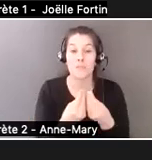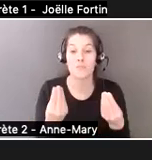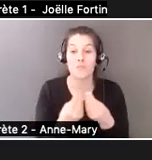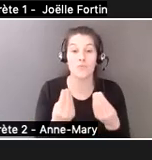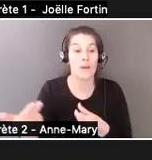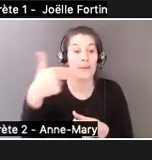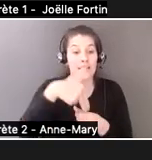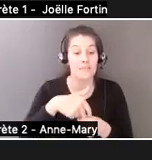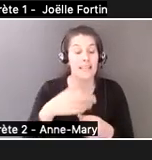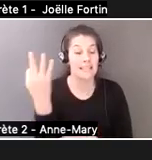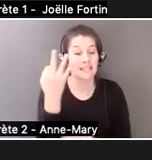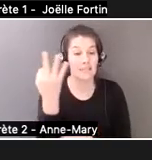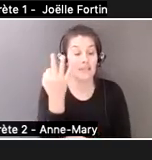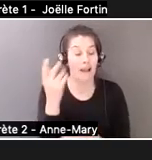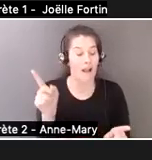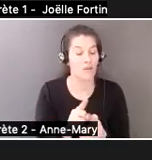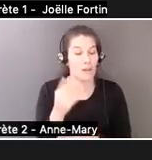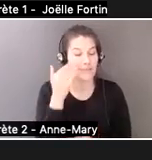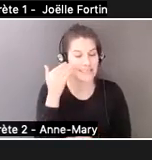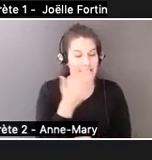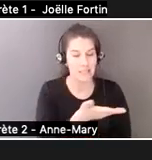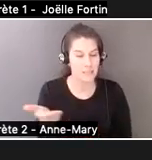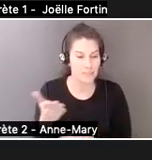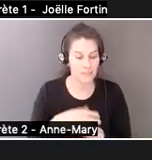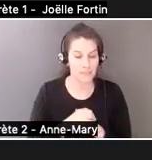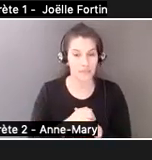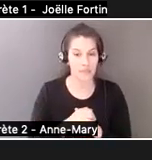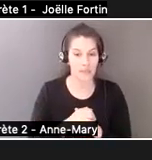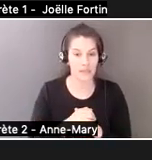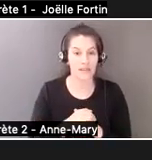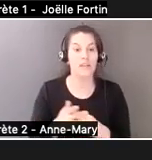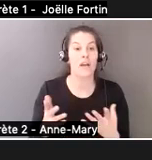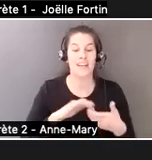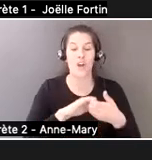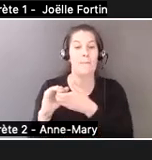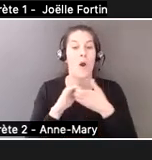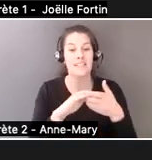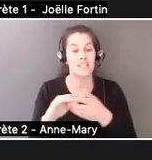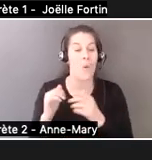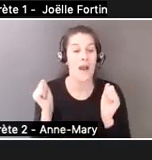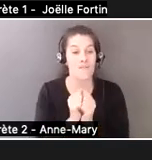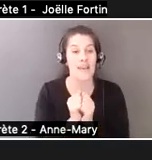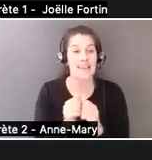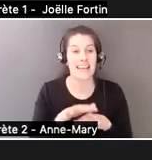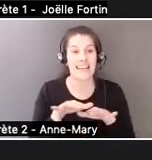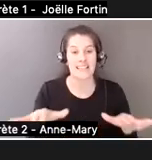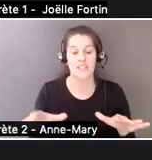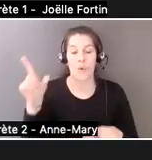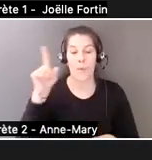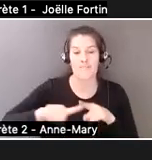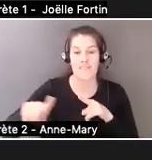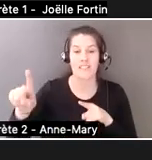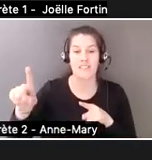à ce séminaire. Comme vous savez, ça a été fait en collaboration avec le réseau prévention de la maltraitance